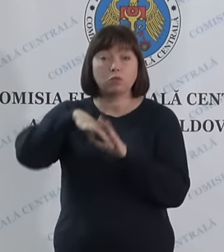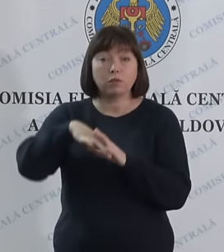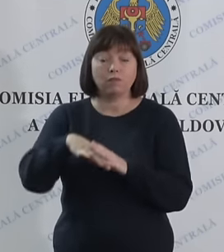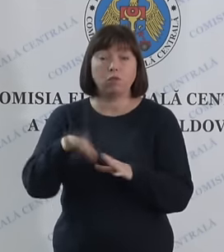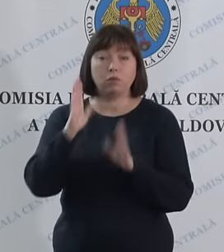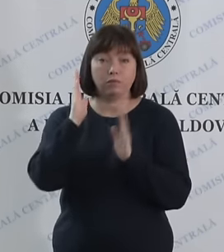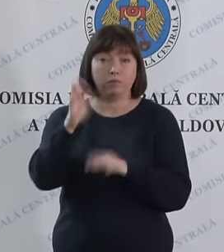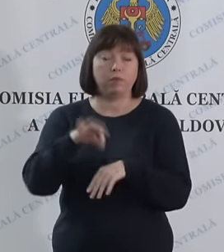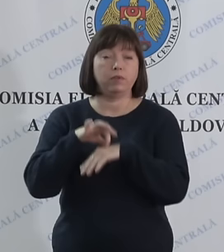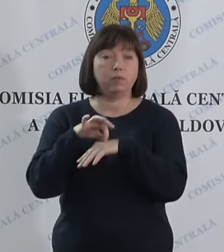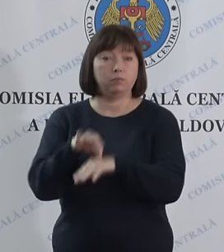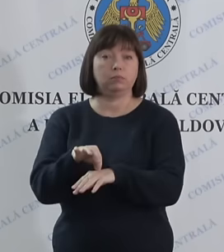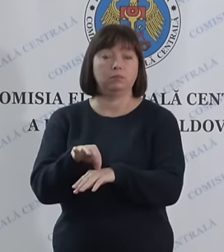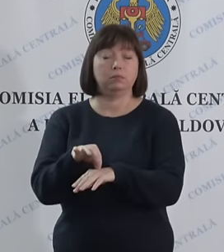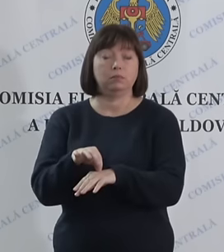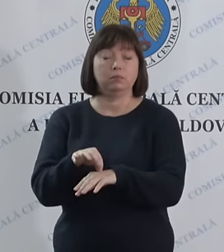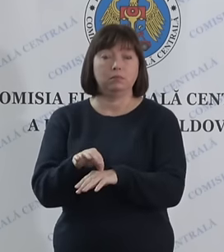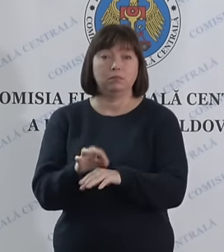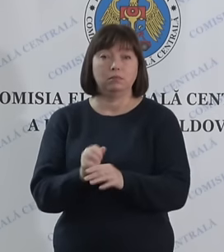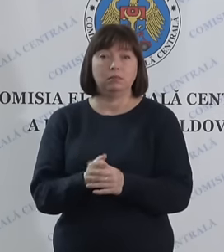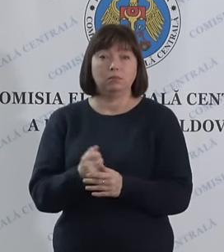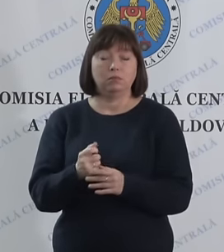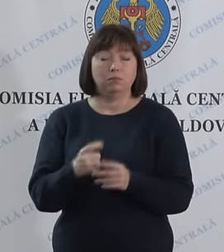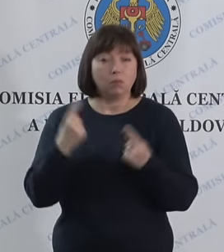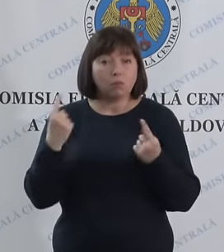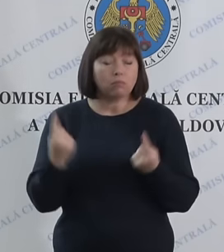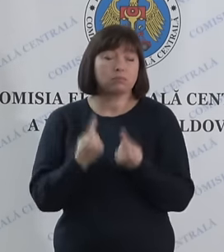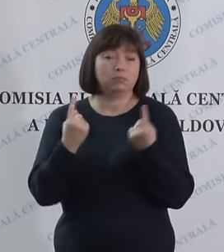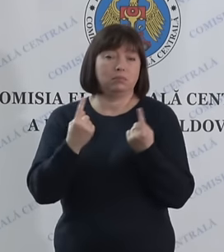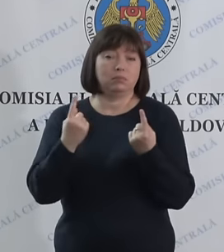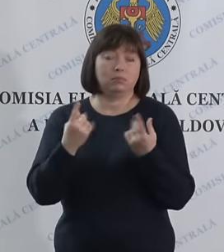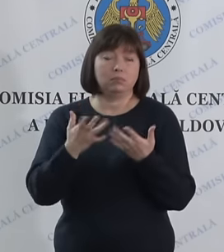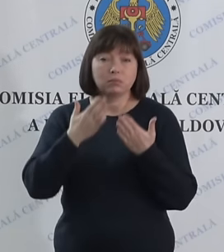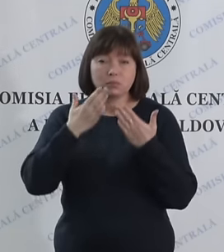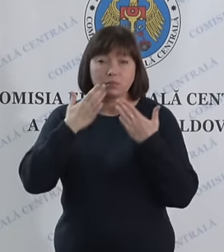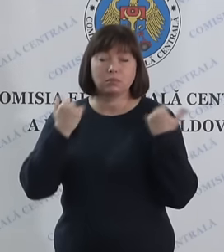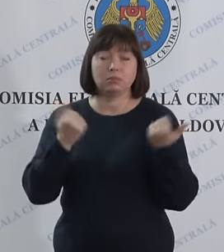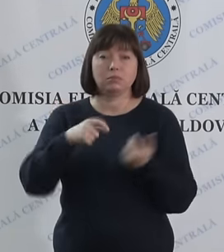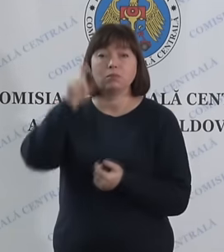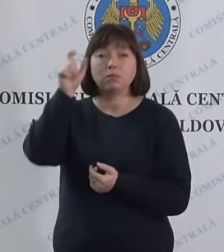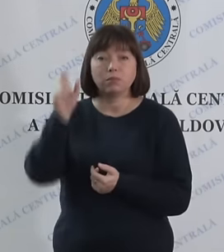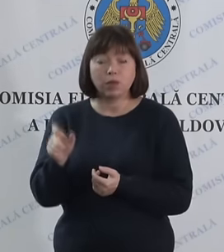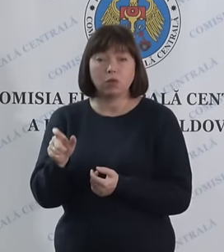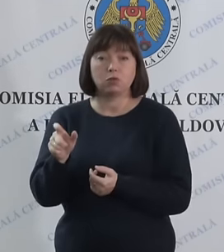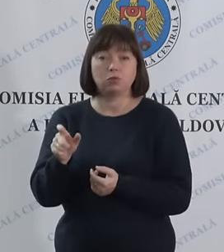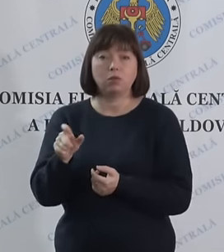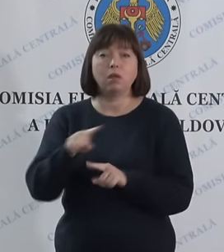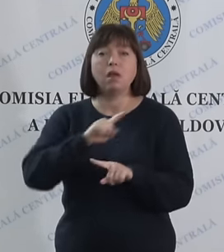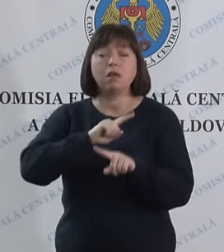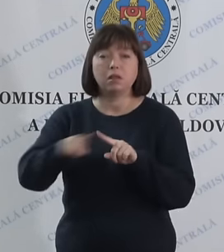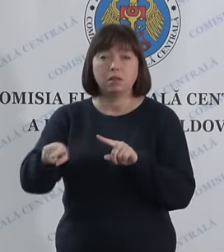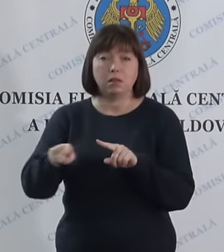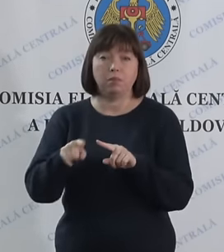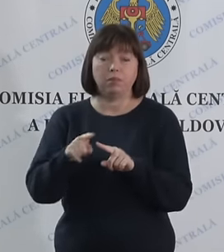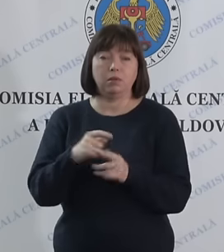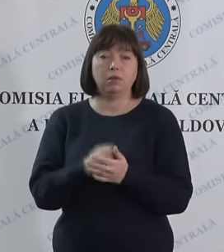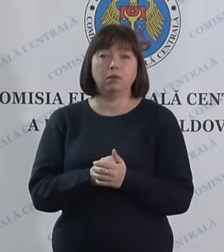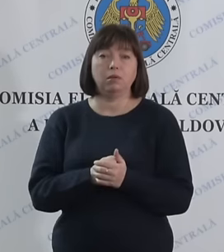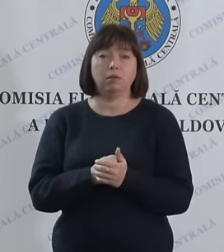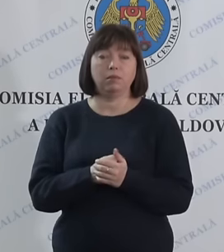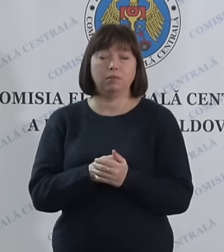se desfășoară în mod obișnuit. Alegătorul este identificat prin